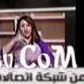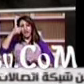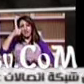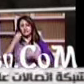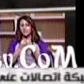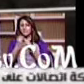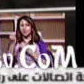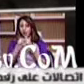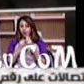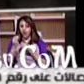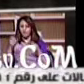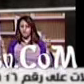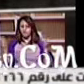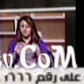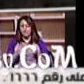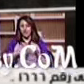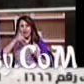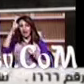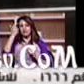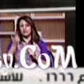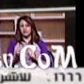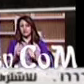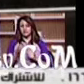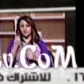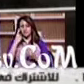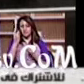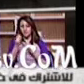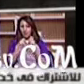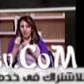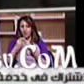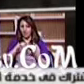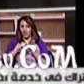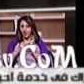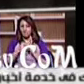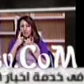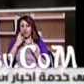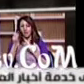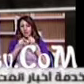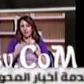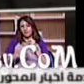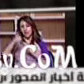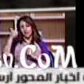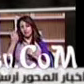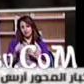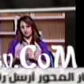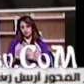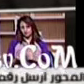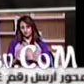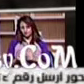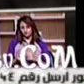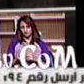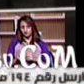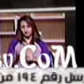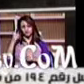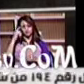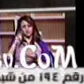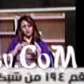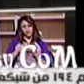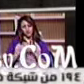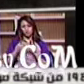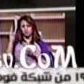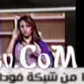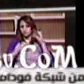ومتفقين معاكم في كذا احنا شايفين الوثيقه دي وثيقه يعني محترمه شايفينها نص نص يعني شيلوا منها حطوا منها مافيش اي